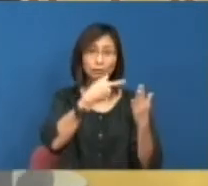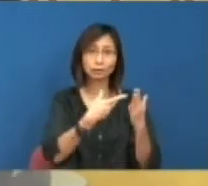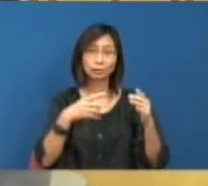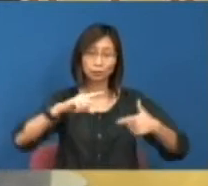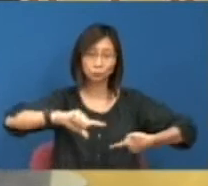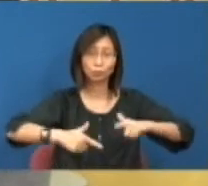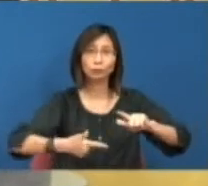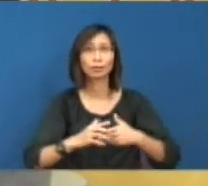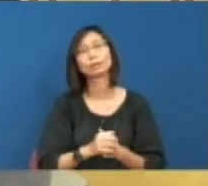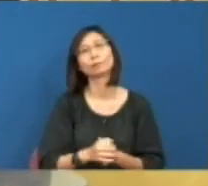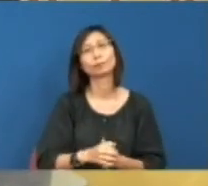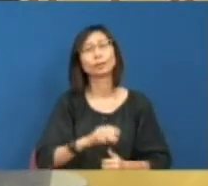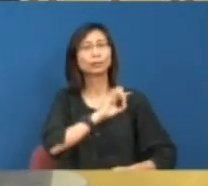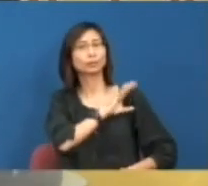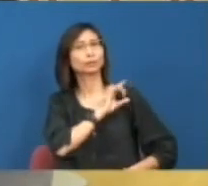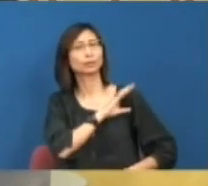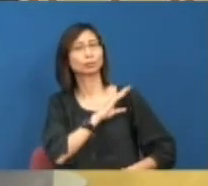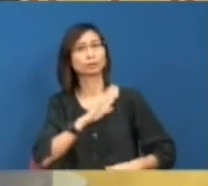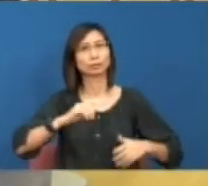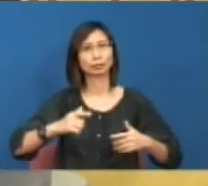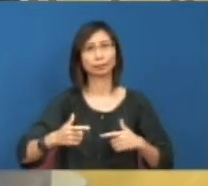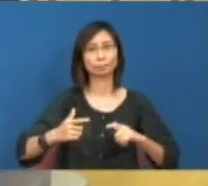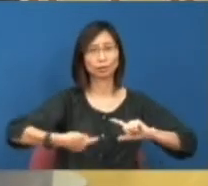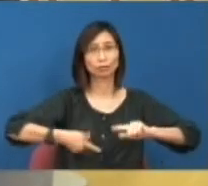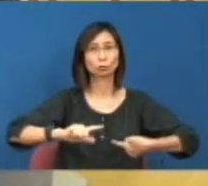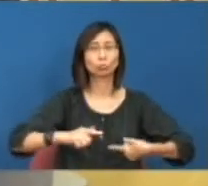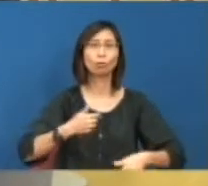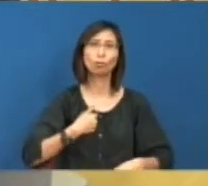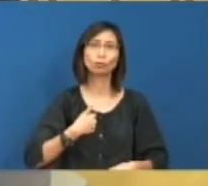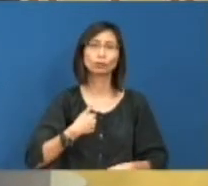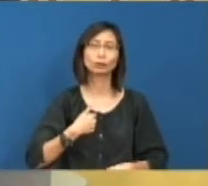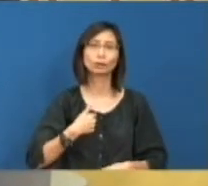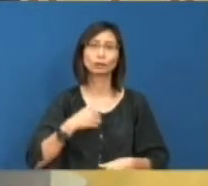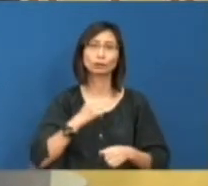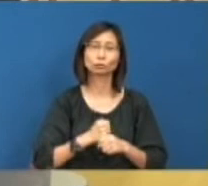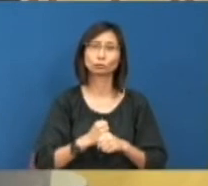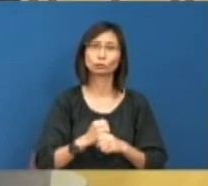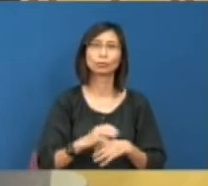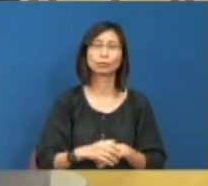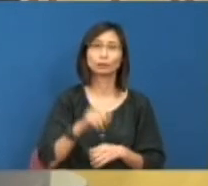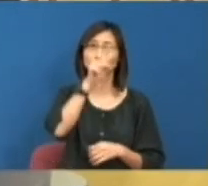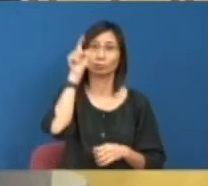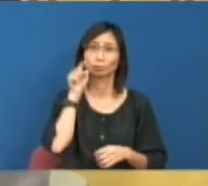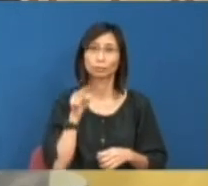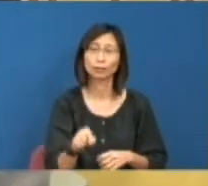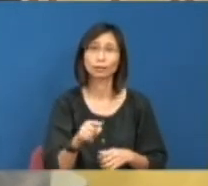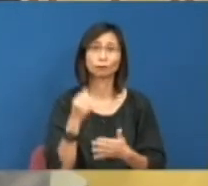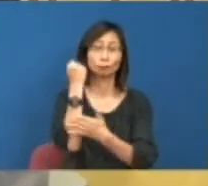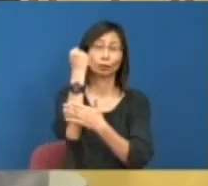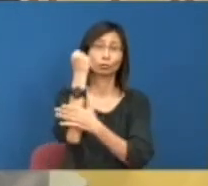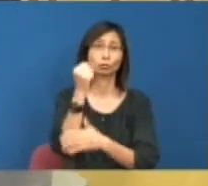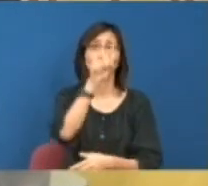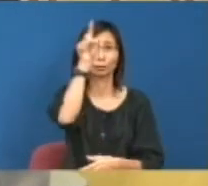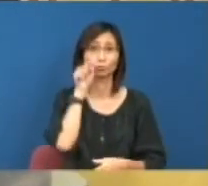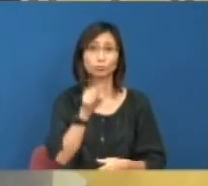的私有制的制度裡面，我們的位置在哪裡，我們為什麼要去反抗，我們為什